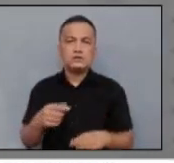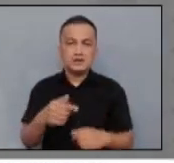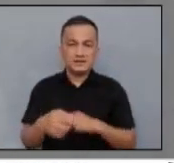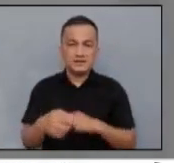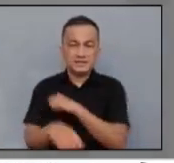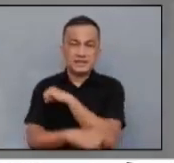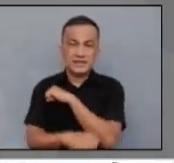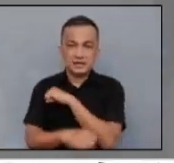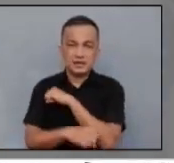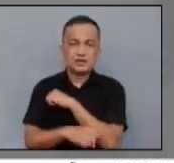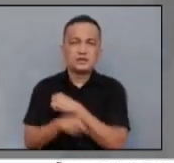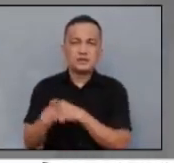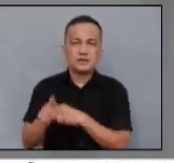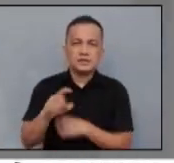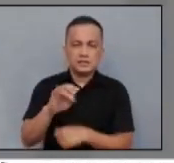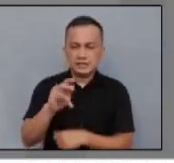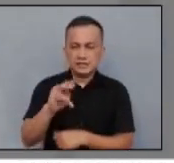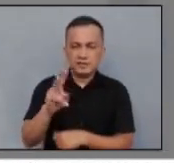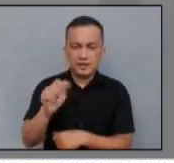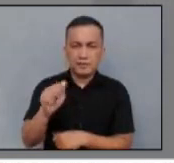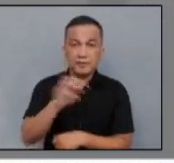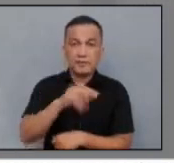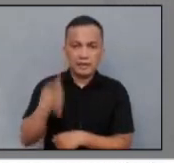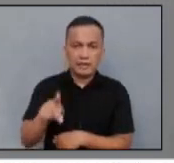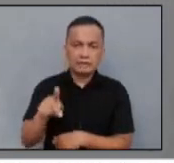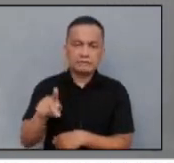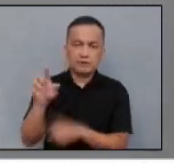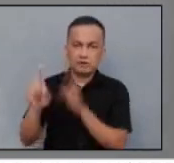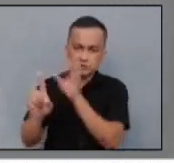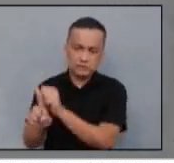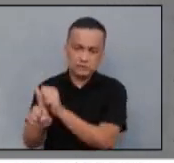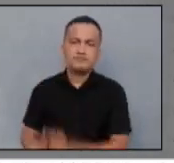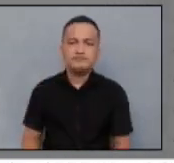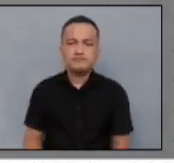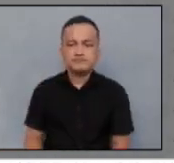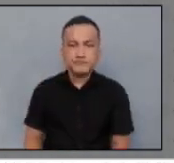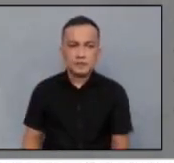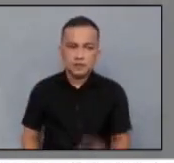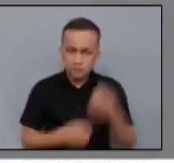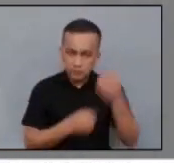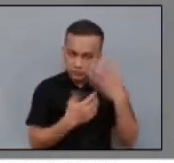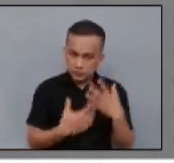Barangay Dulong, Ilog, Candaba, Pampanga. Ayon po sa NPD, nakatanggap sila ng